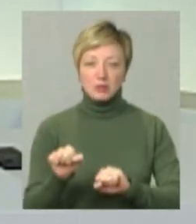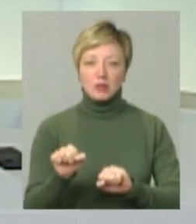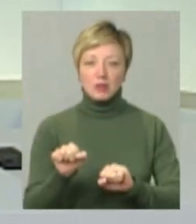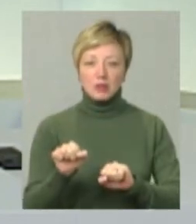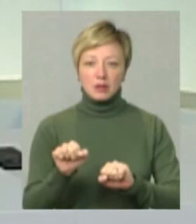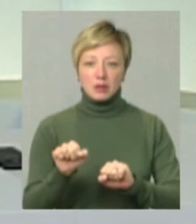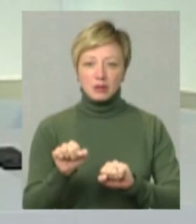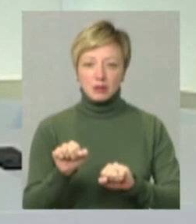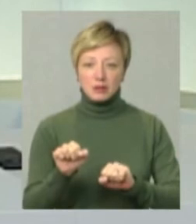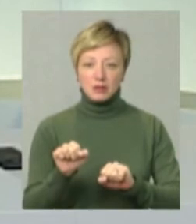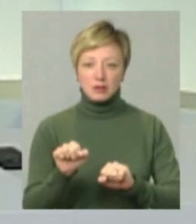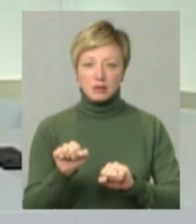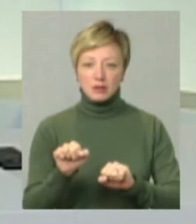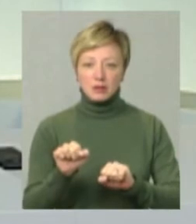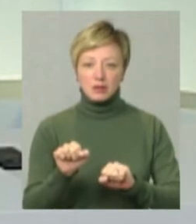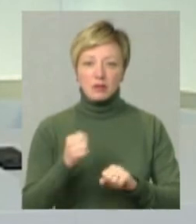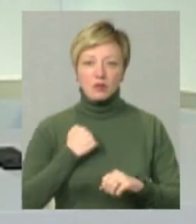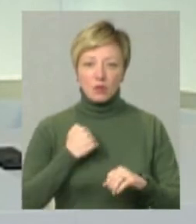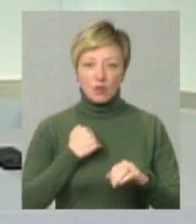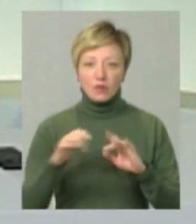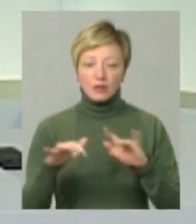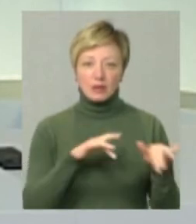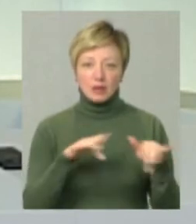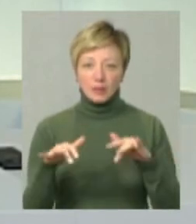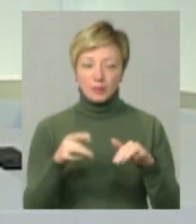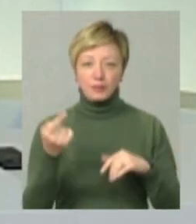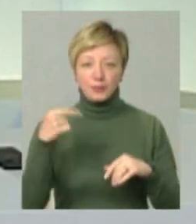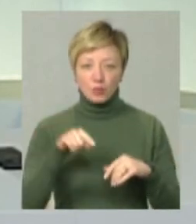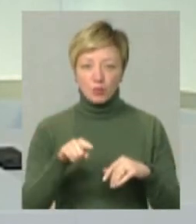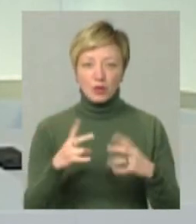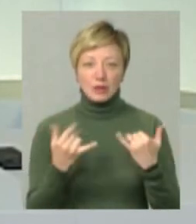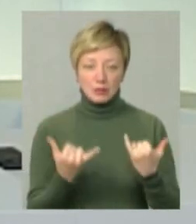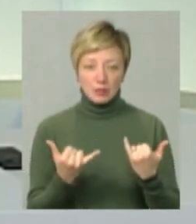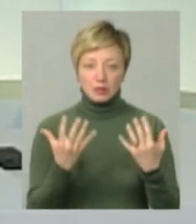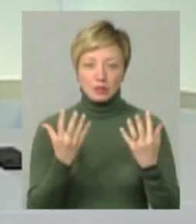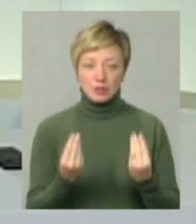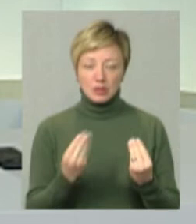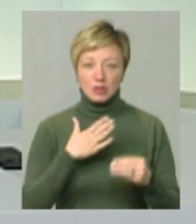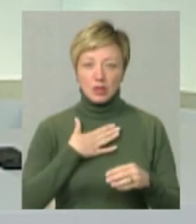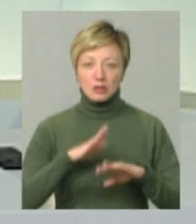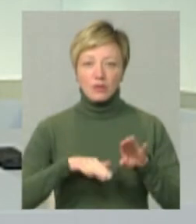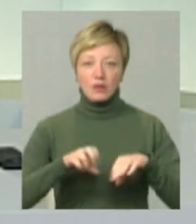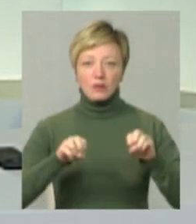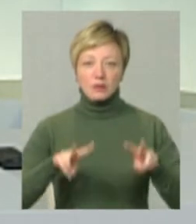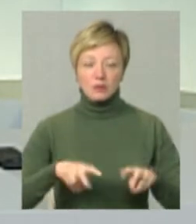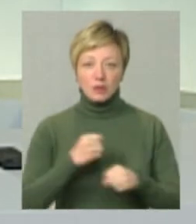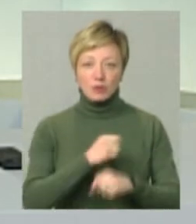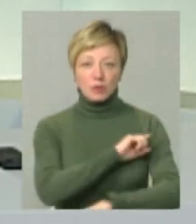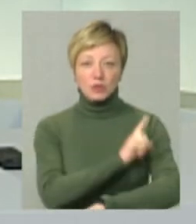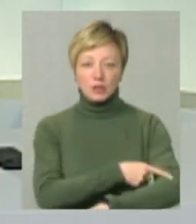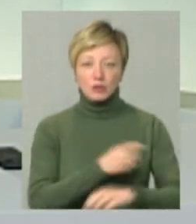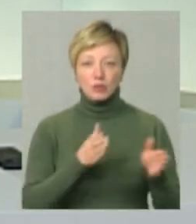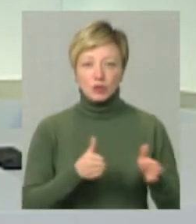захисникам Збройних сил України, військові дії. Тому на теперішній час наші фахівці працюють в